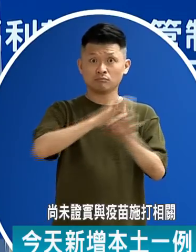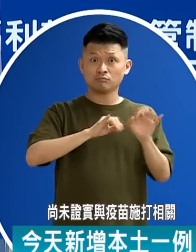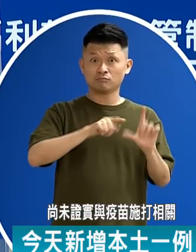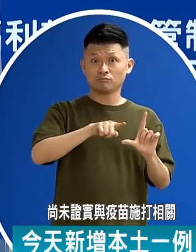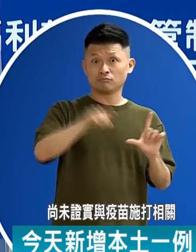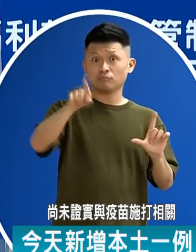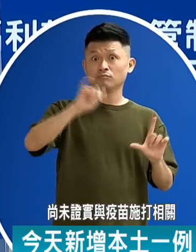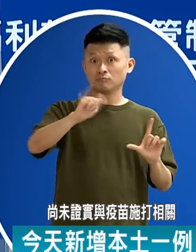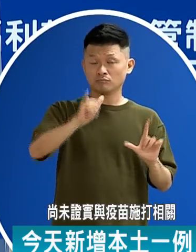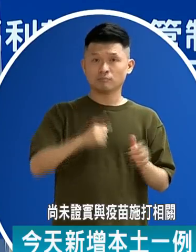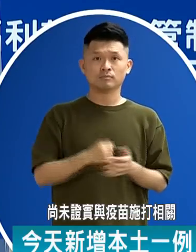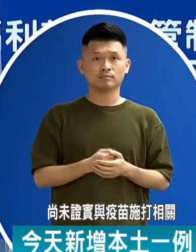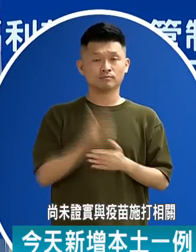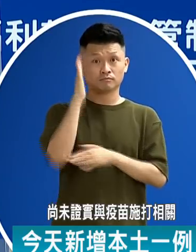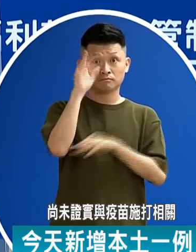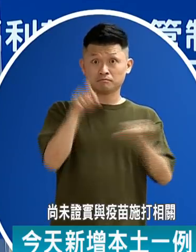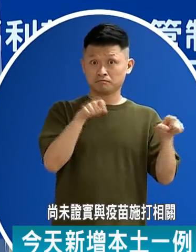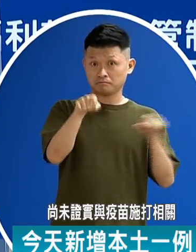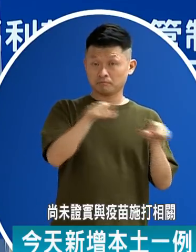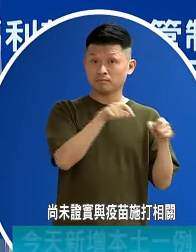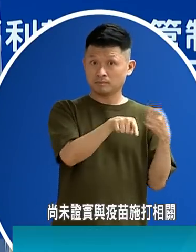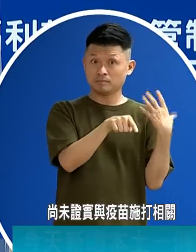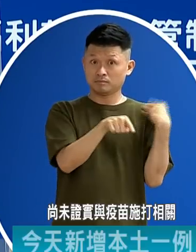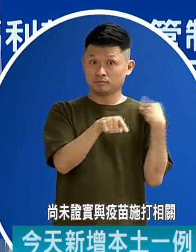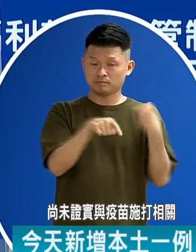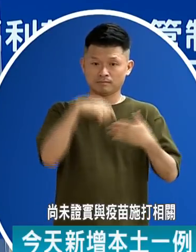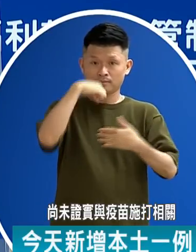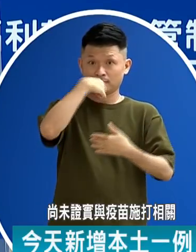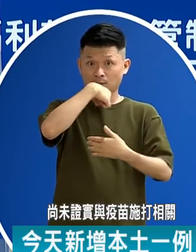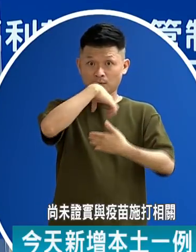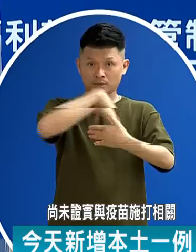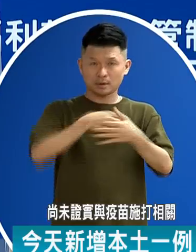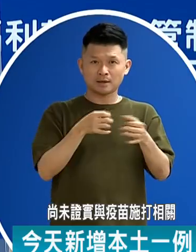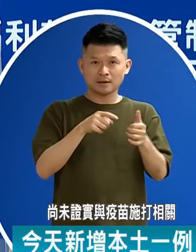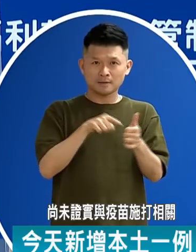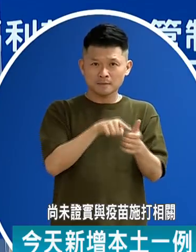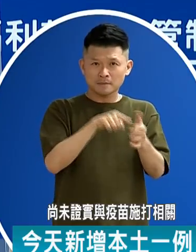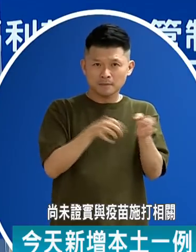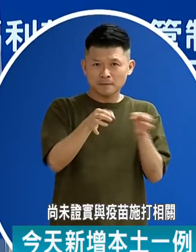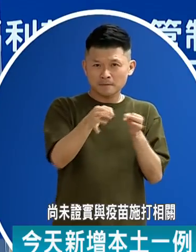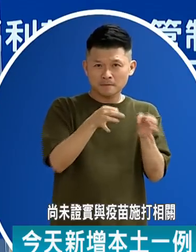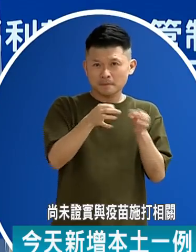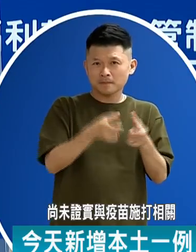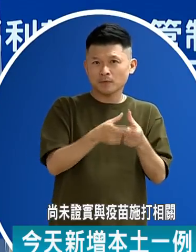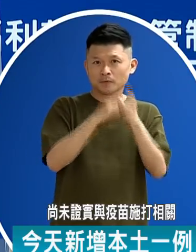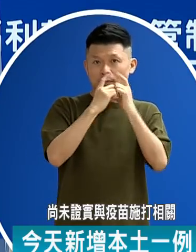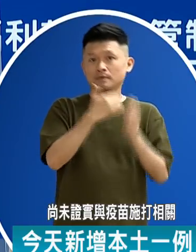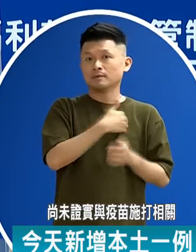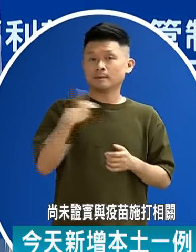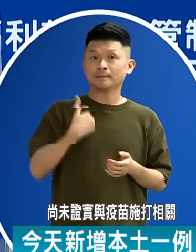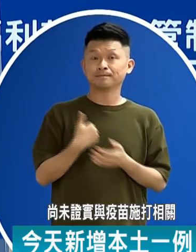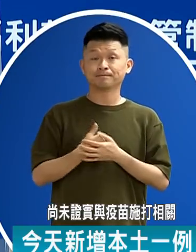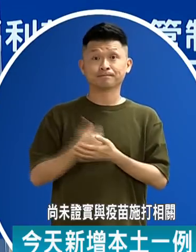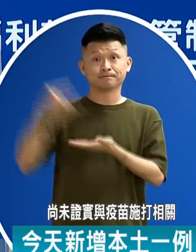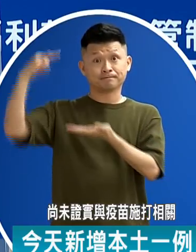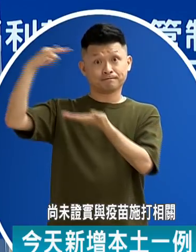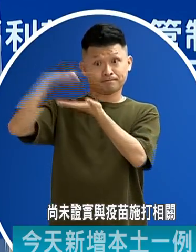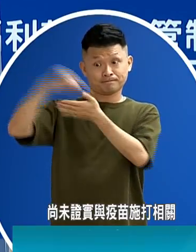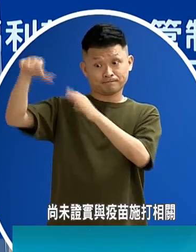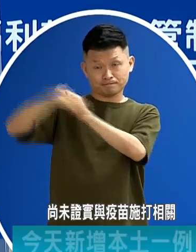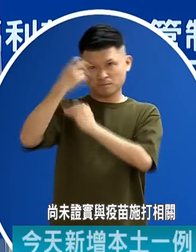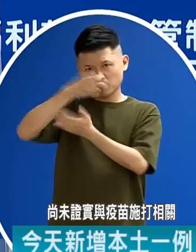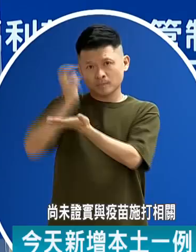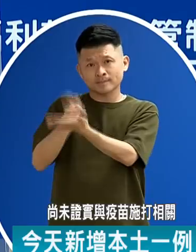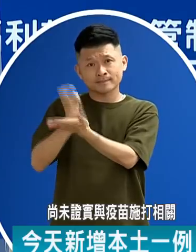的一个政策里面才能够让我们的内需市场才能够复苏，所以在边境这样的一个严